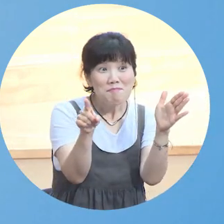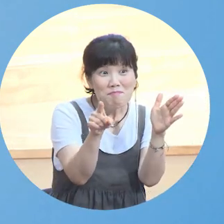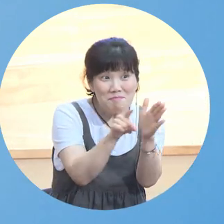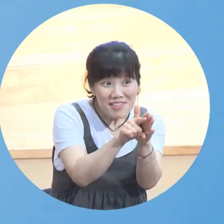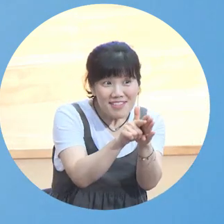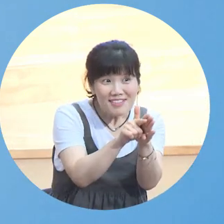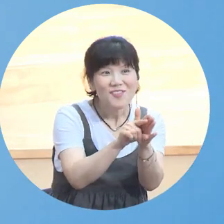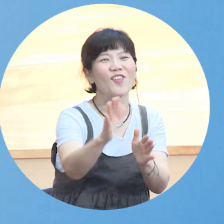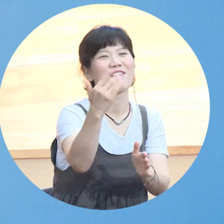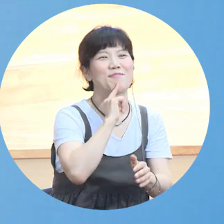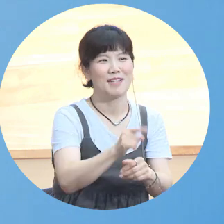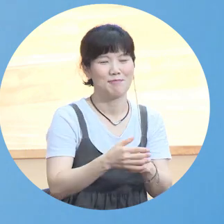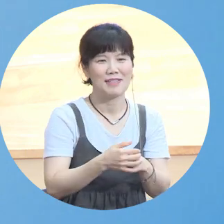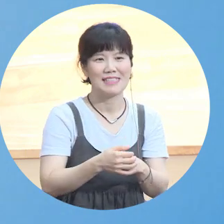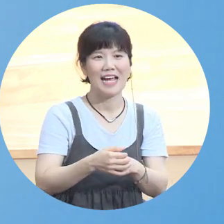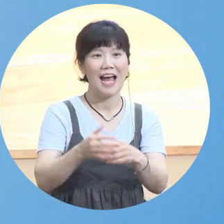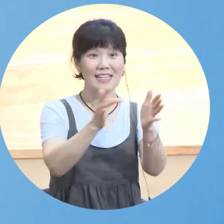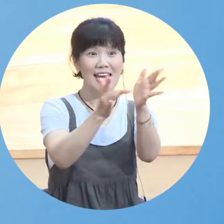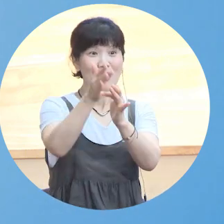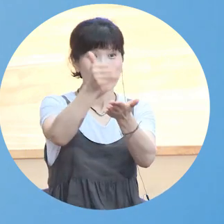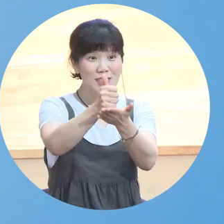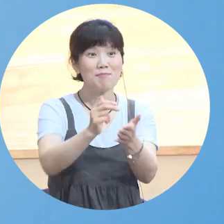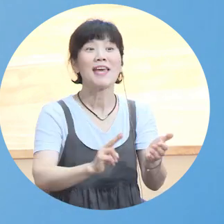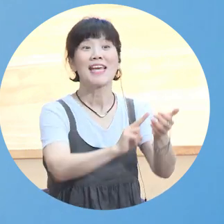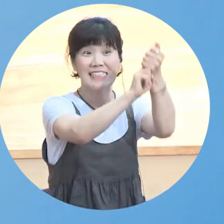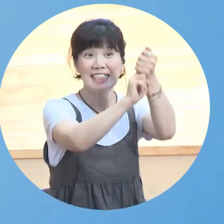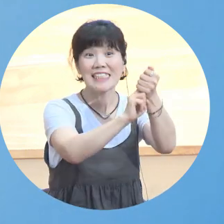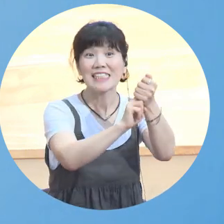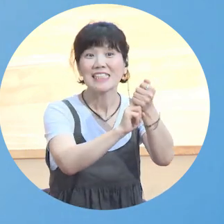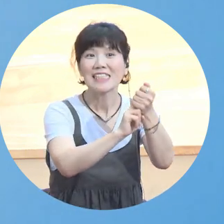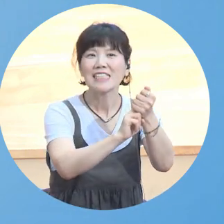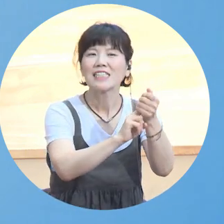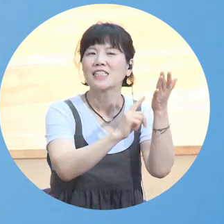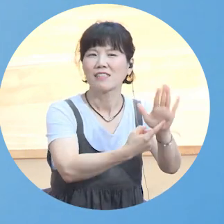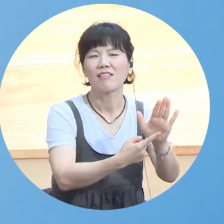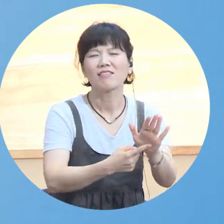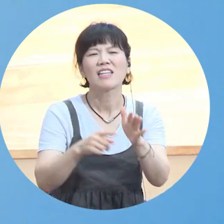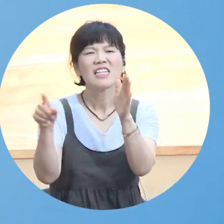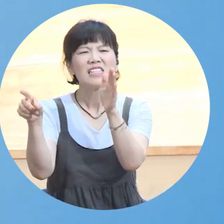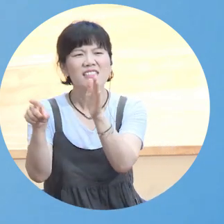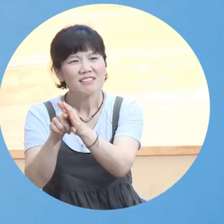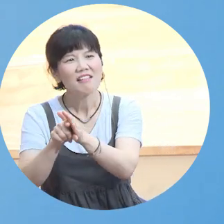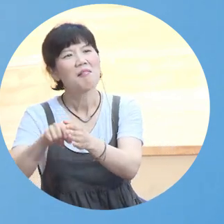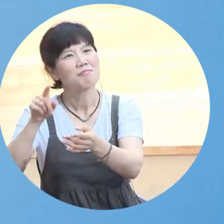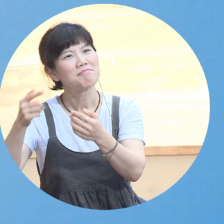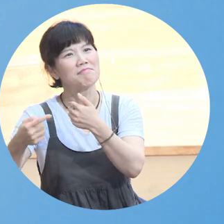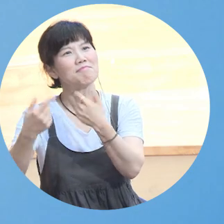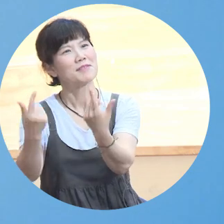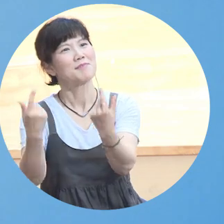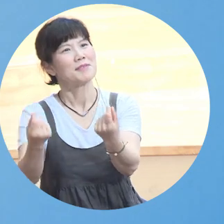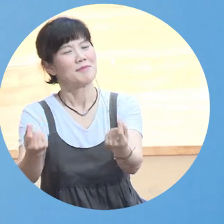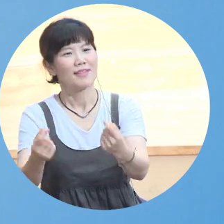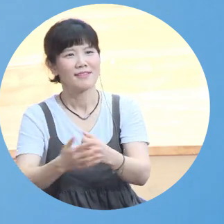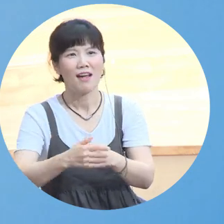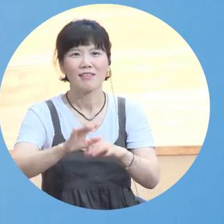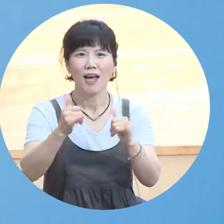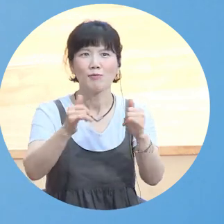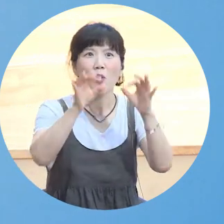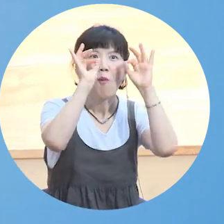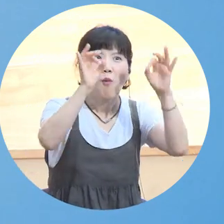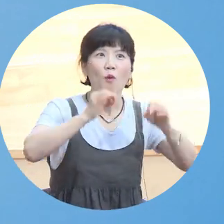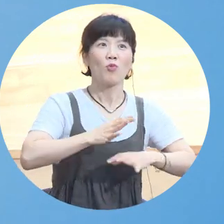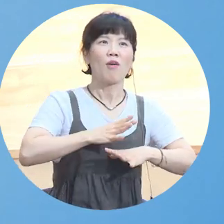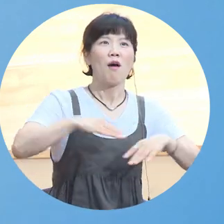예수님의 기적은 어떤 신앙이 함량도 아니고 그저 사람들이 와와와 박수치고 끝나는게 아니라